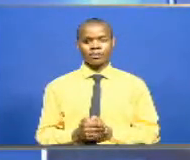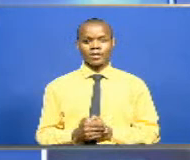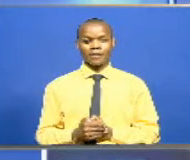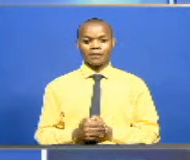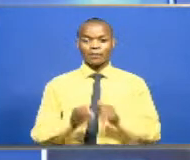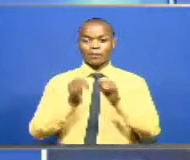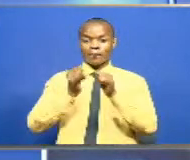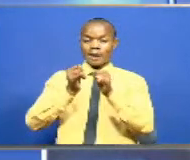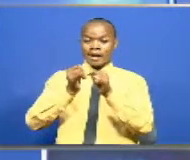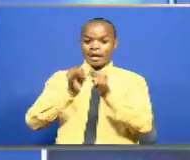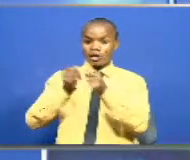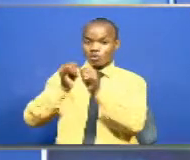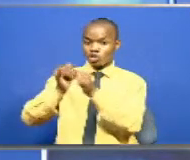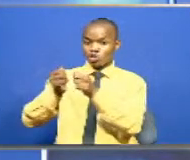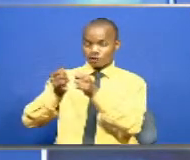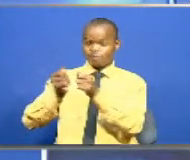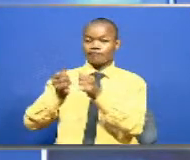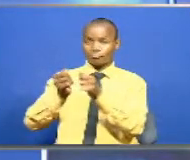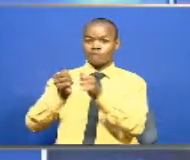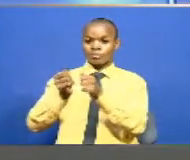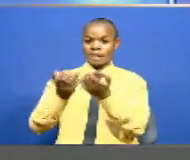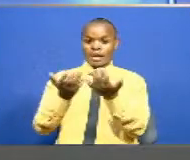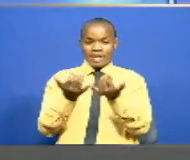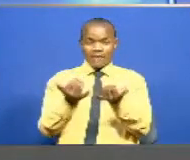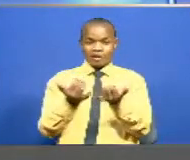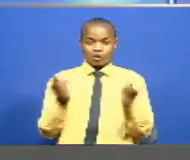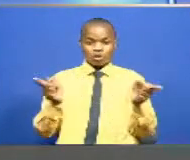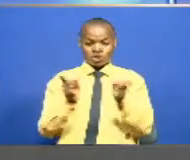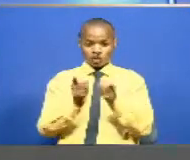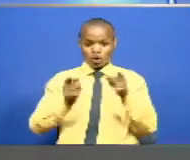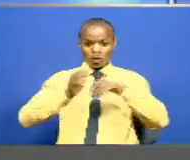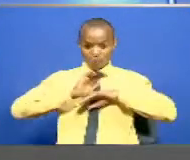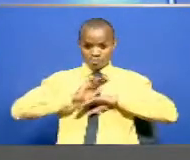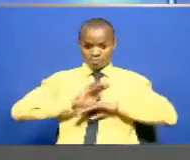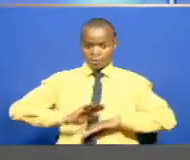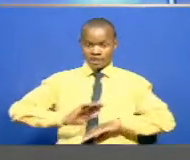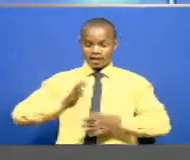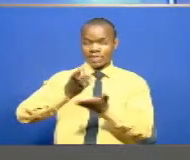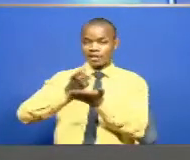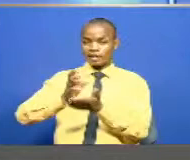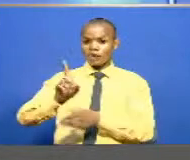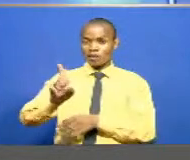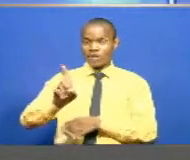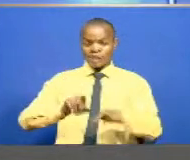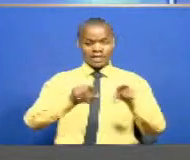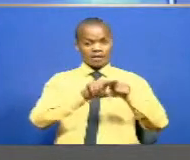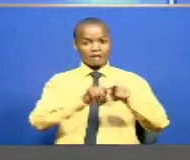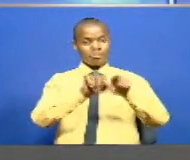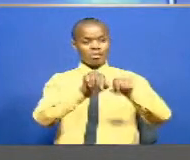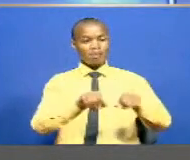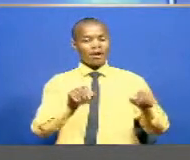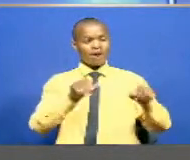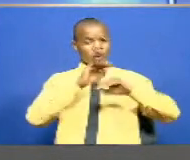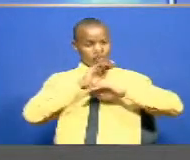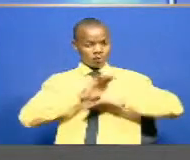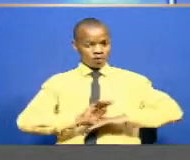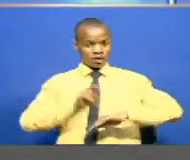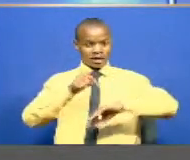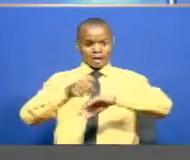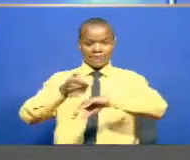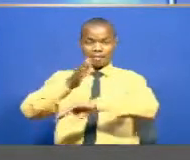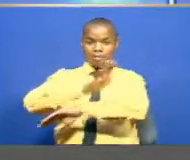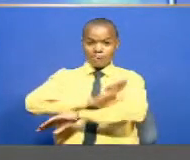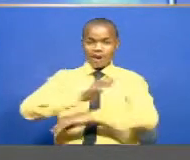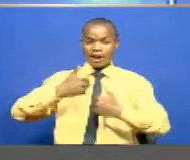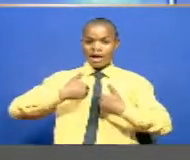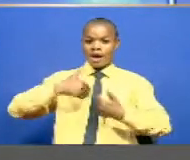Taarifa yake Achola Simon inatutamatishia awamu ya kwanza ya Darubini ya Channel 1. Mtazamaji, naelekea mapumzikoni, nikirejea ni taarifa